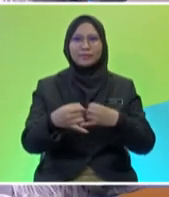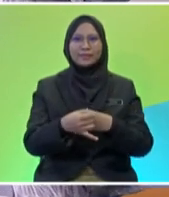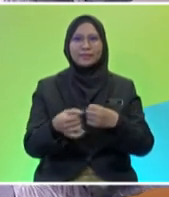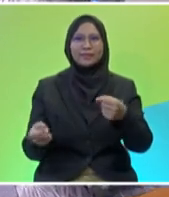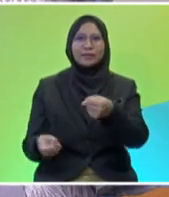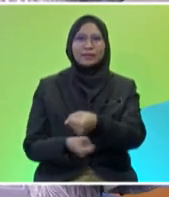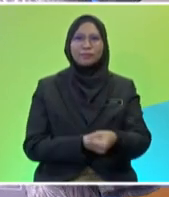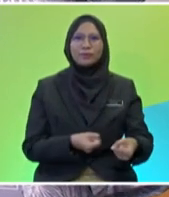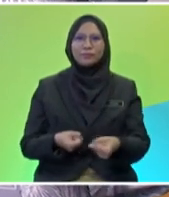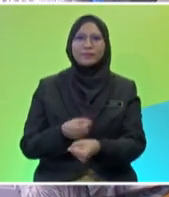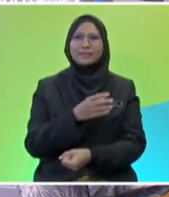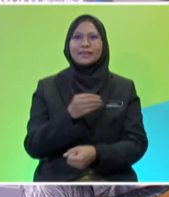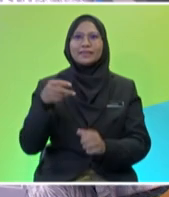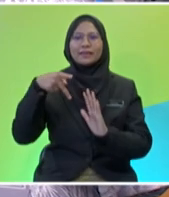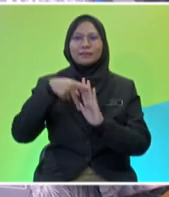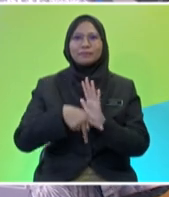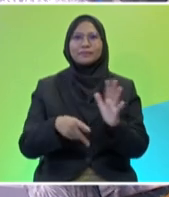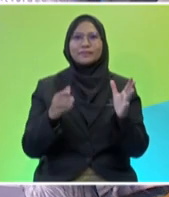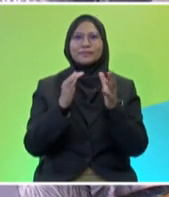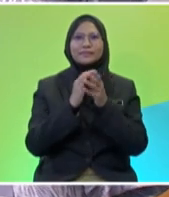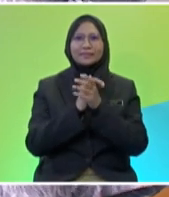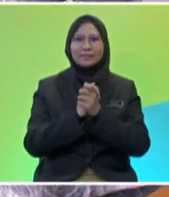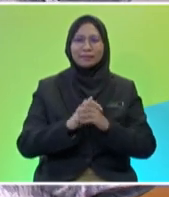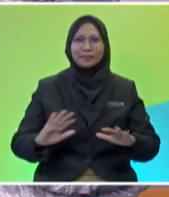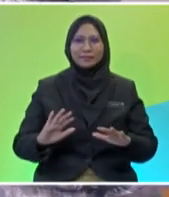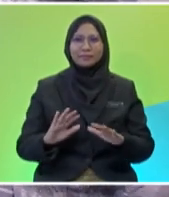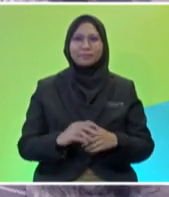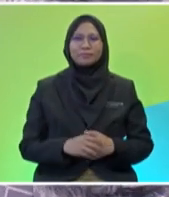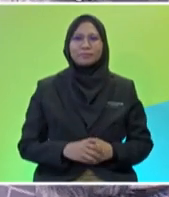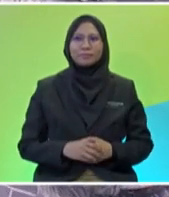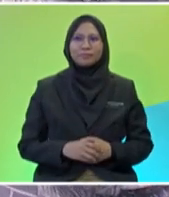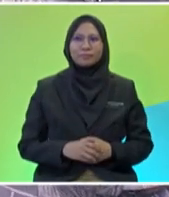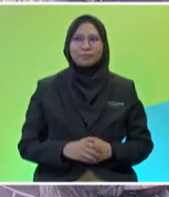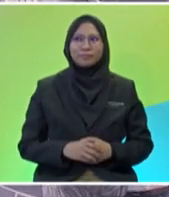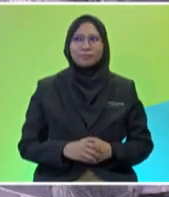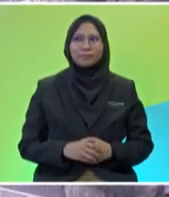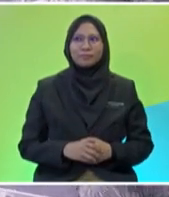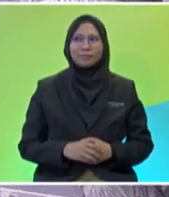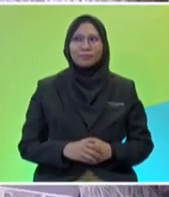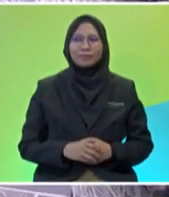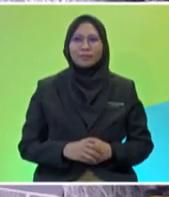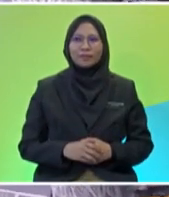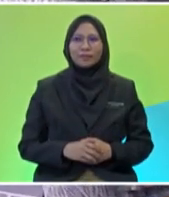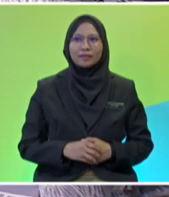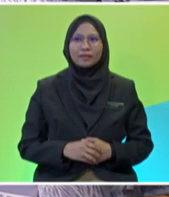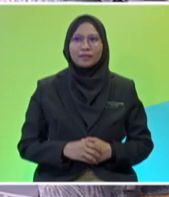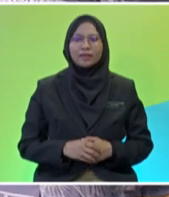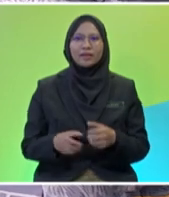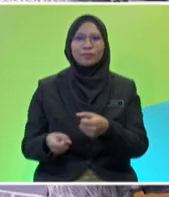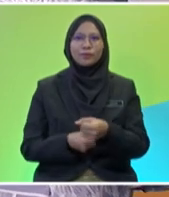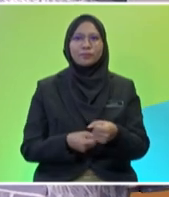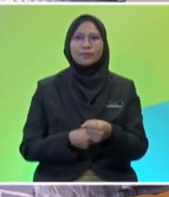melihat apakah kepentingan agensi peringatan awam ini Oke ini adalah slogan yang digunakan